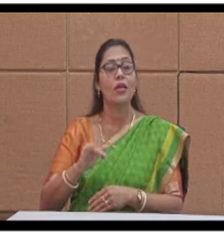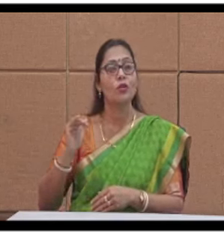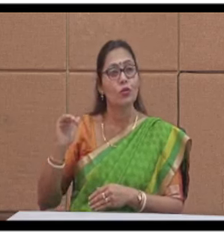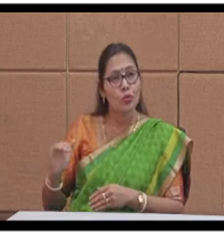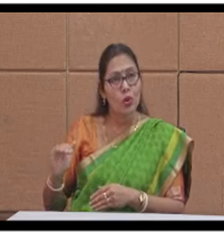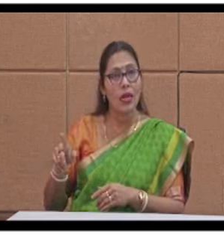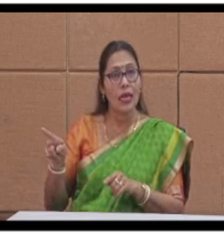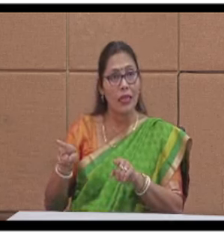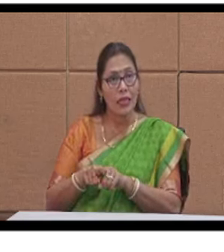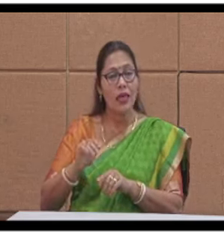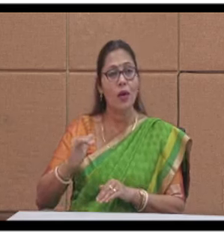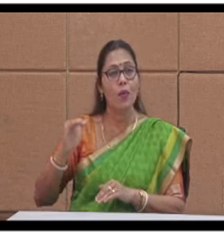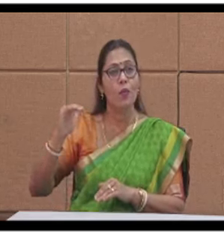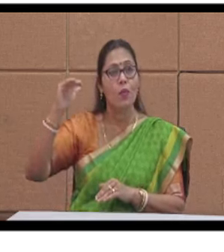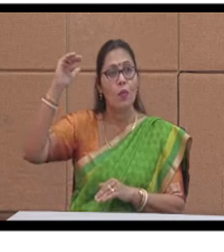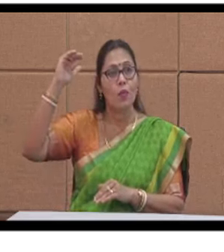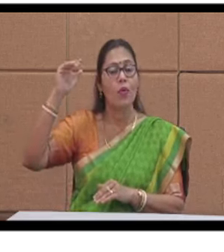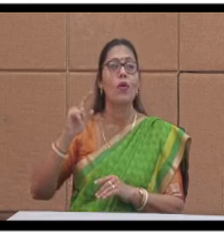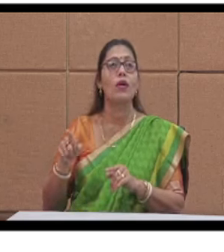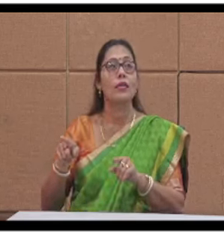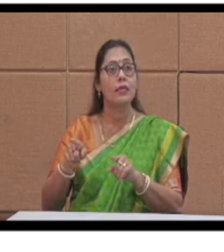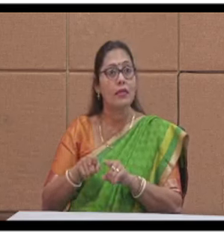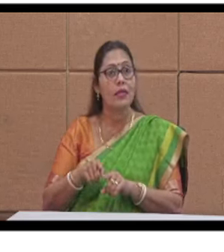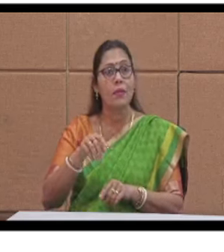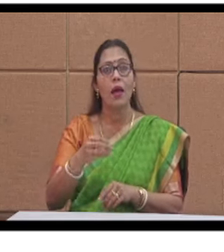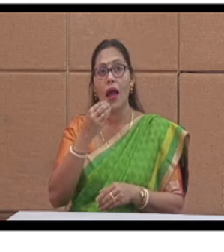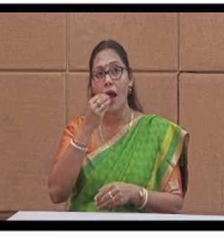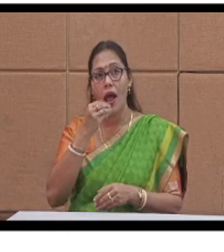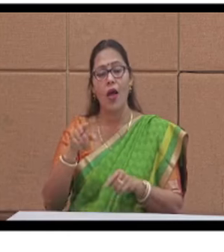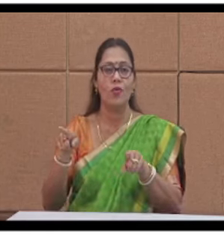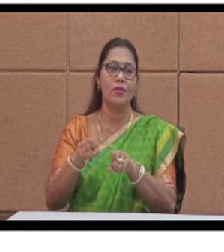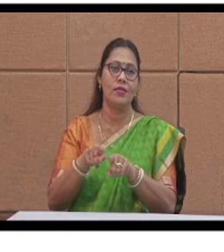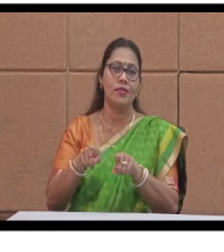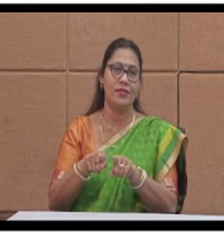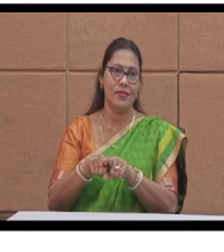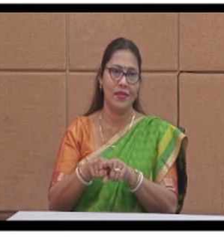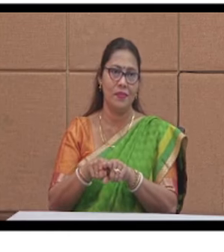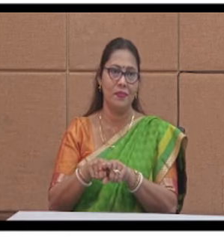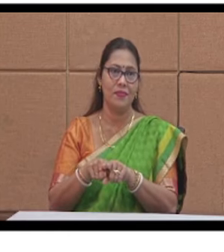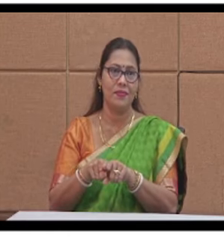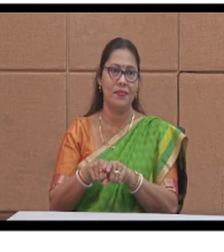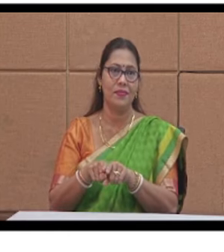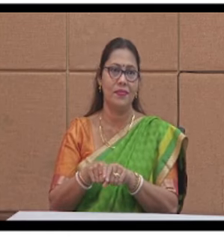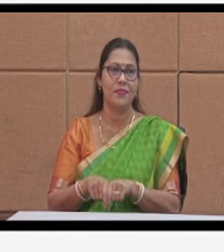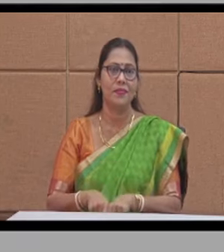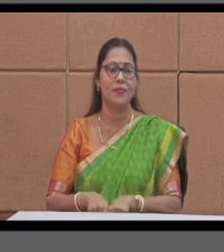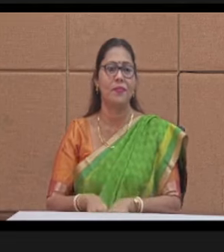ছোট থেকে বড় হওয়া সবটাই কিন্তু তোমার এই খাদ্য গ্রহণের উপর